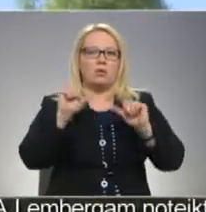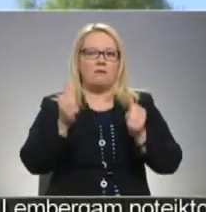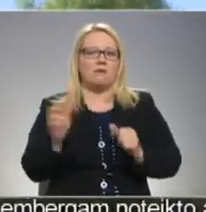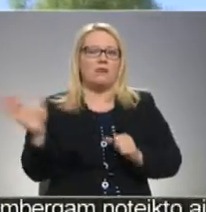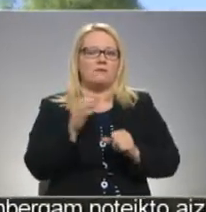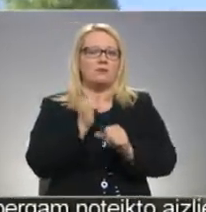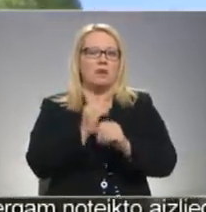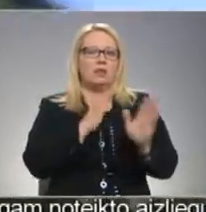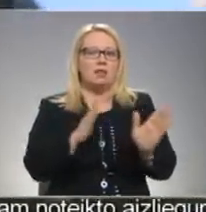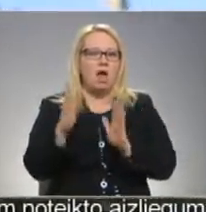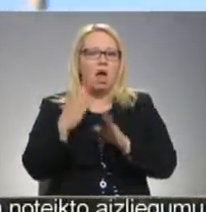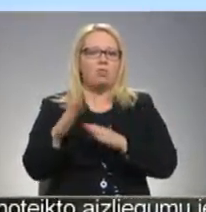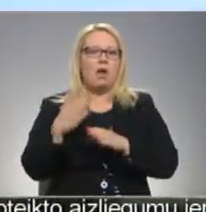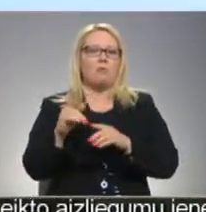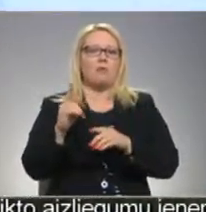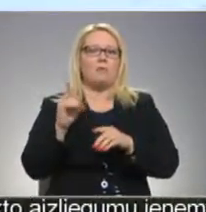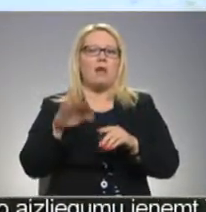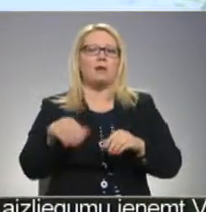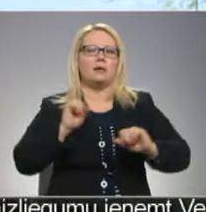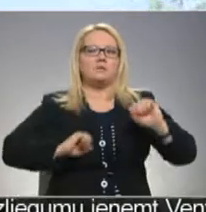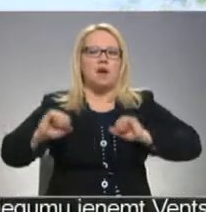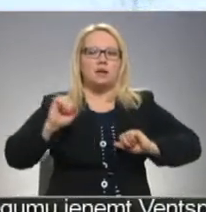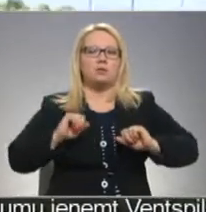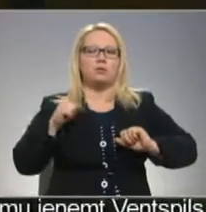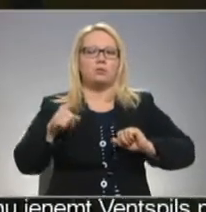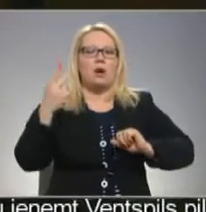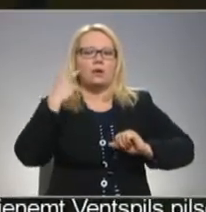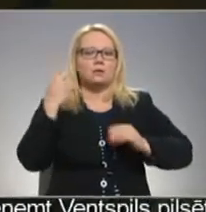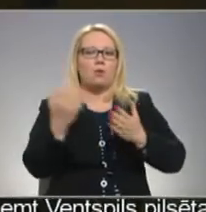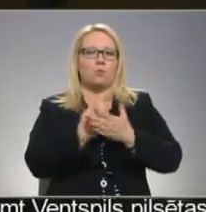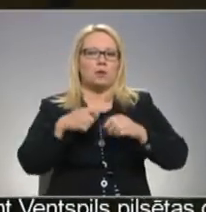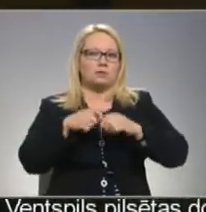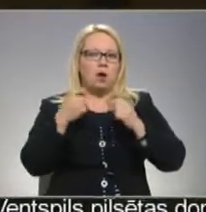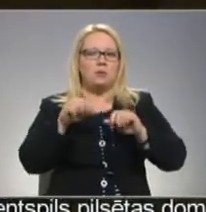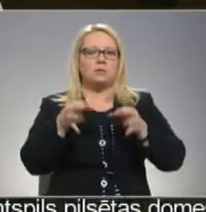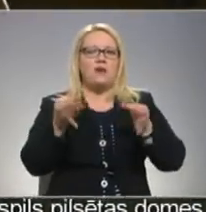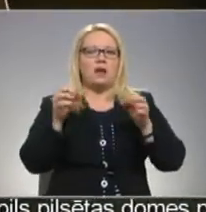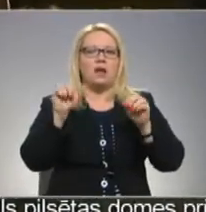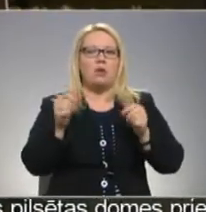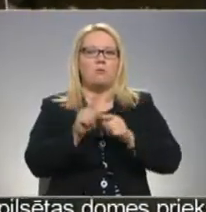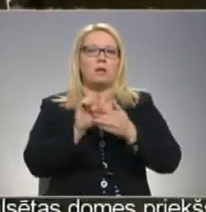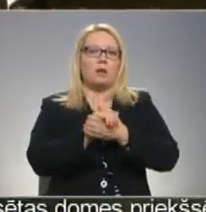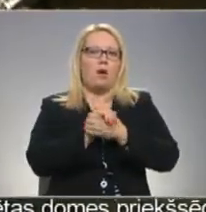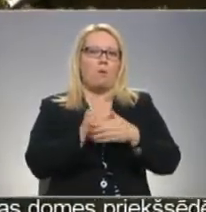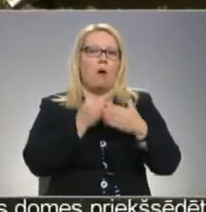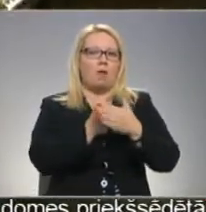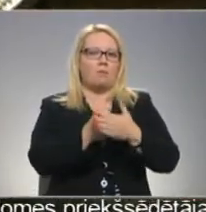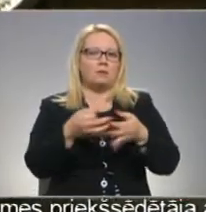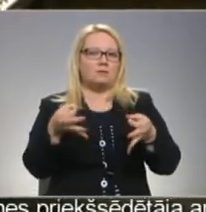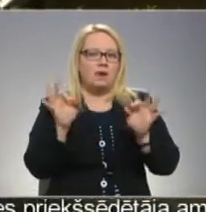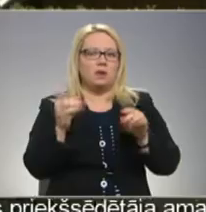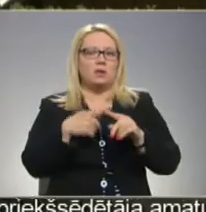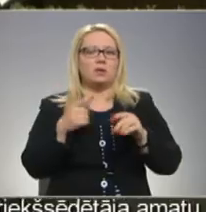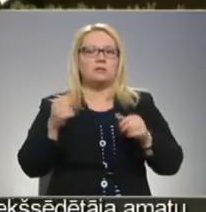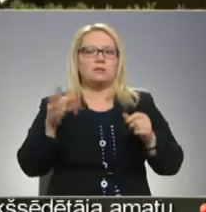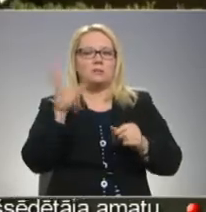viss jādara lēnām un pakāpeniski, lai izvairītos no riska gūt traumas. Svarīga loma spēlē arī draugu atbalsts, kas spēs uzmundrināt un